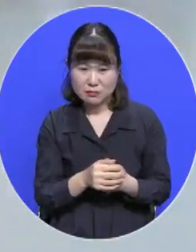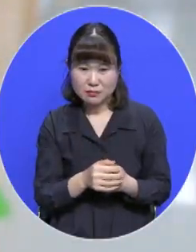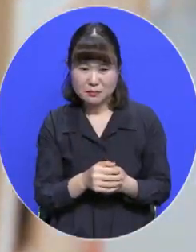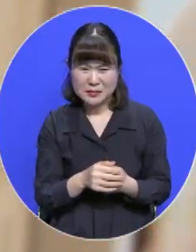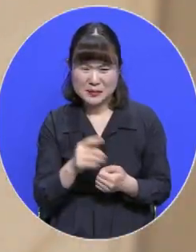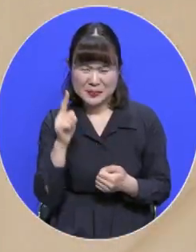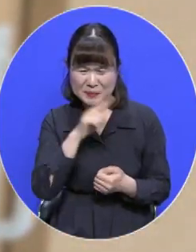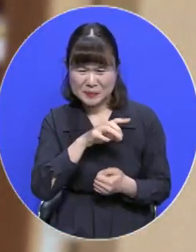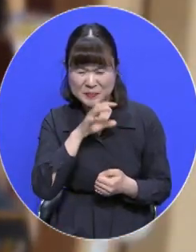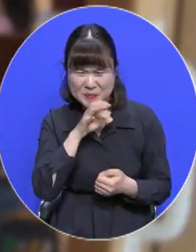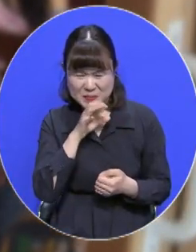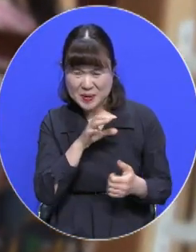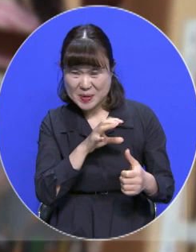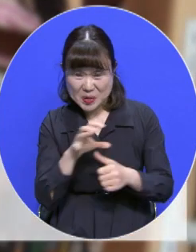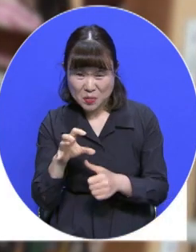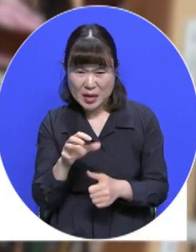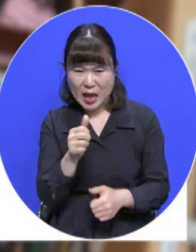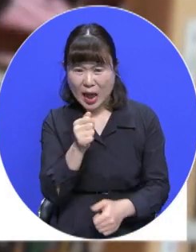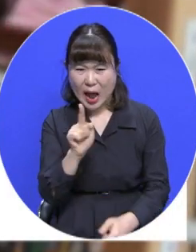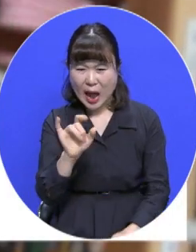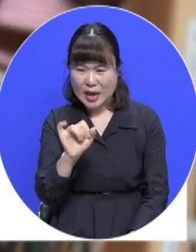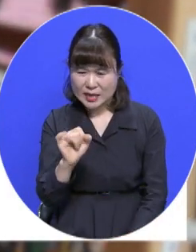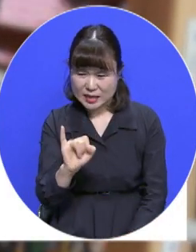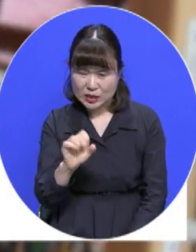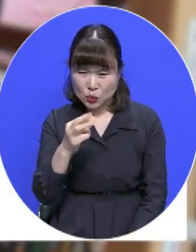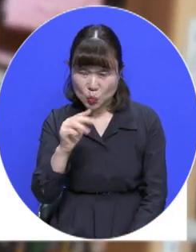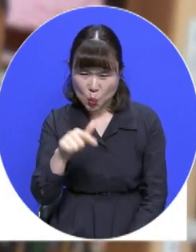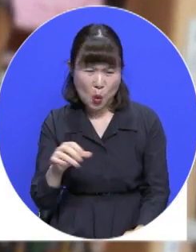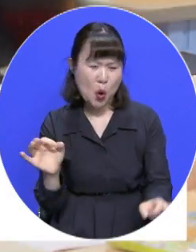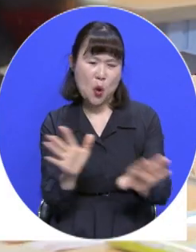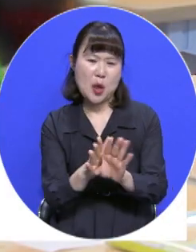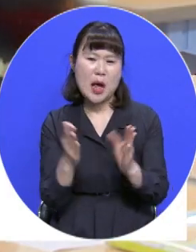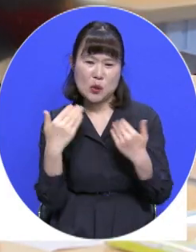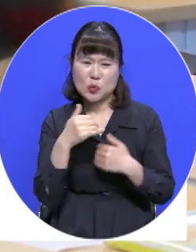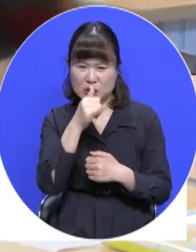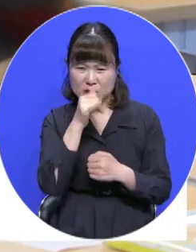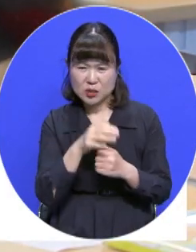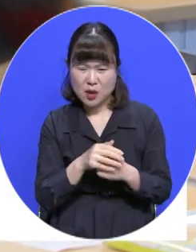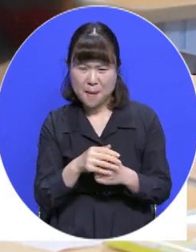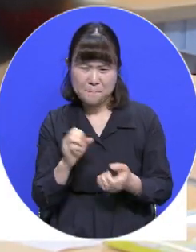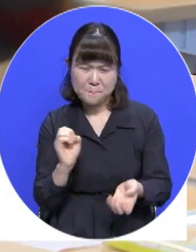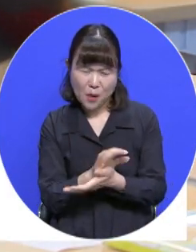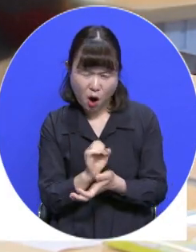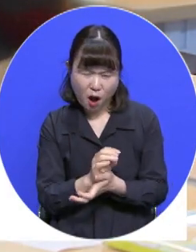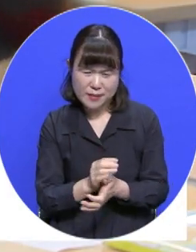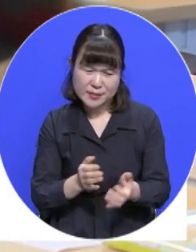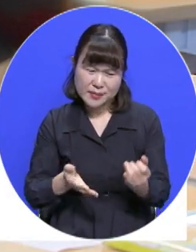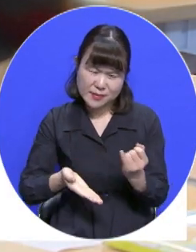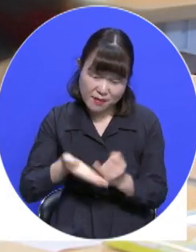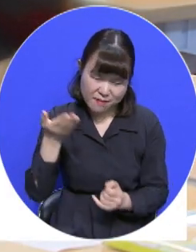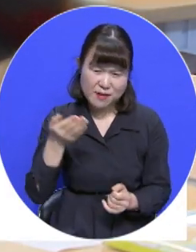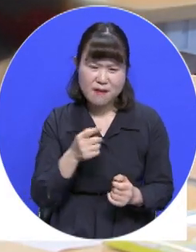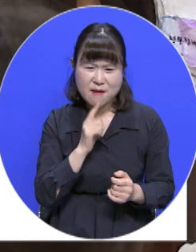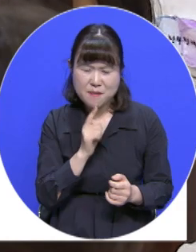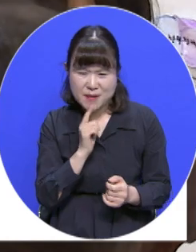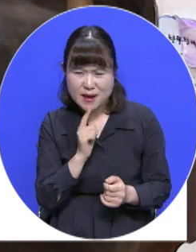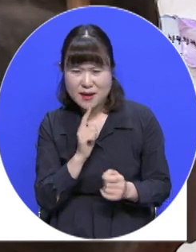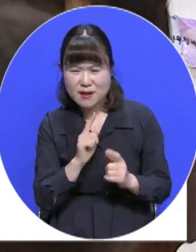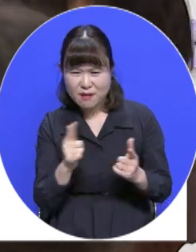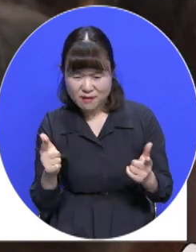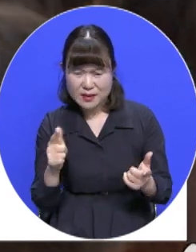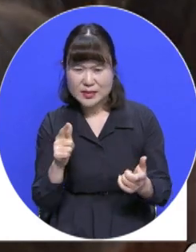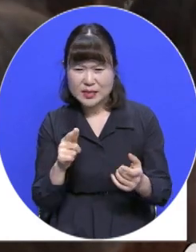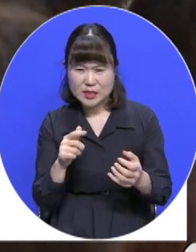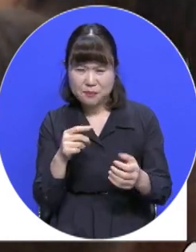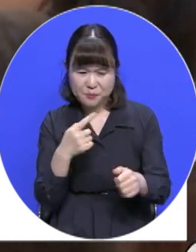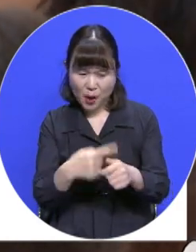악성 민원의 통로로 악용되어 온 하이톡을 없애는 학교도 나왔습니다. 폭언과 성희롱 등이 난무하던 교원평가 서술형